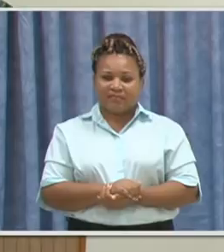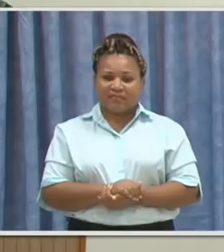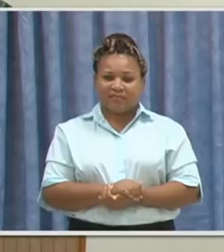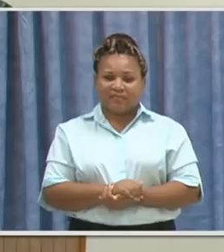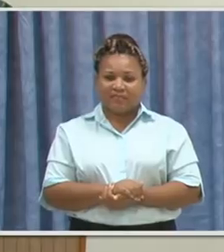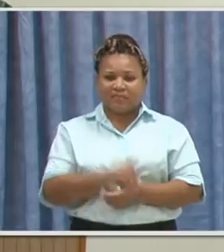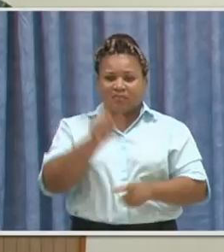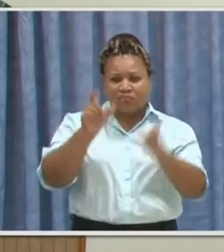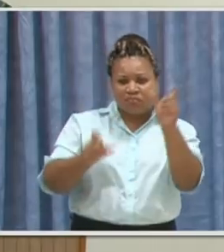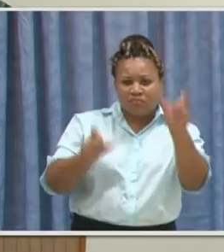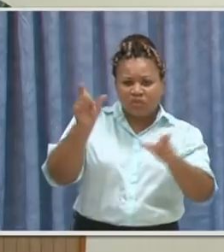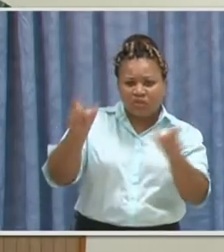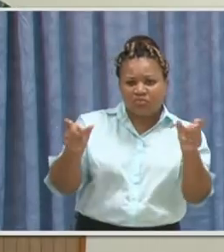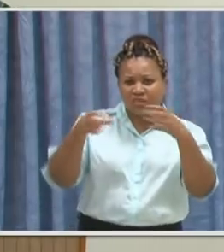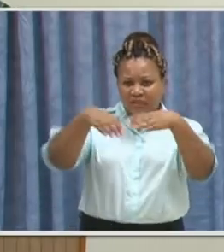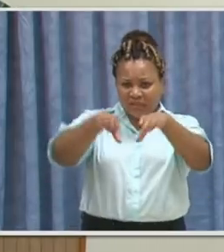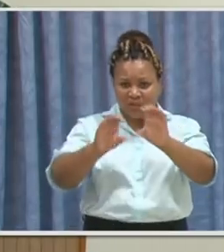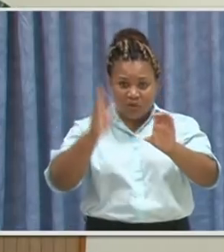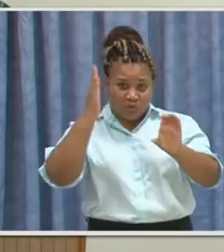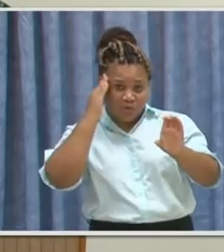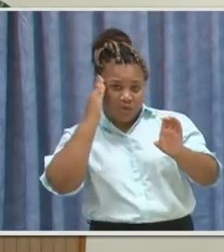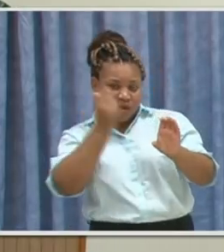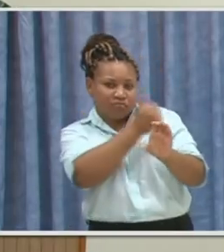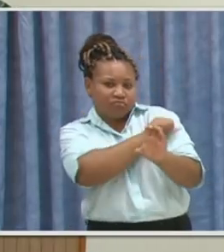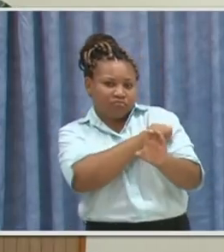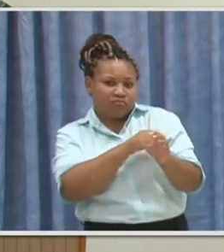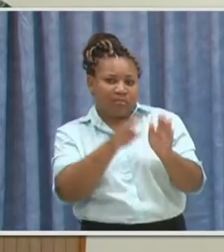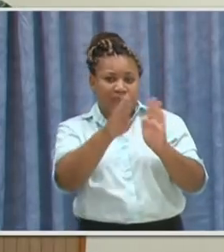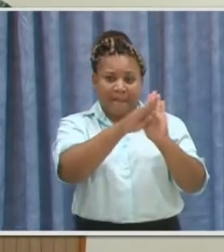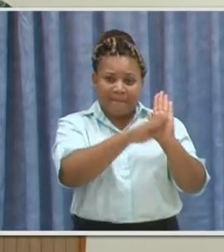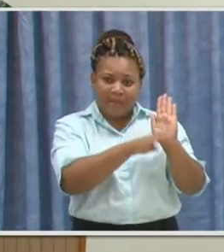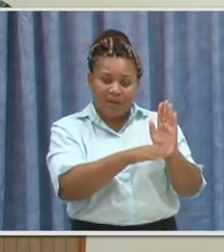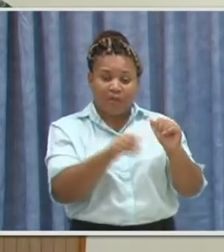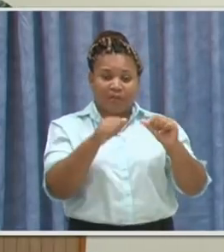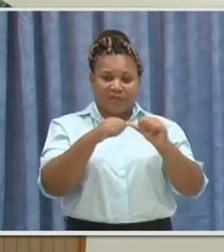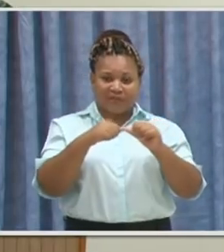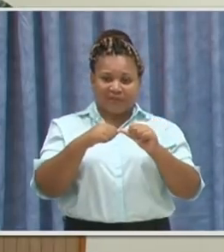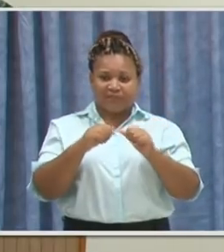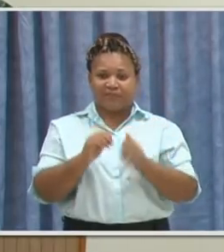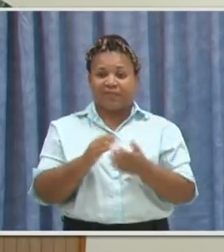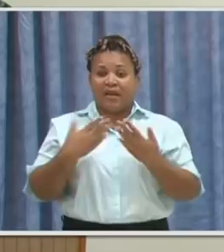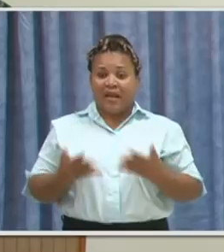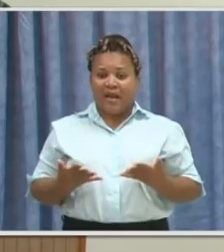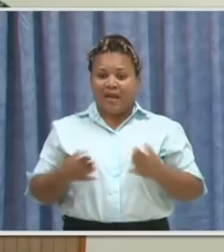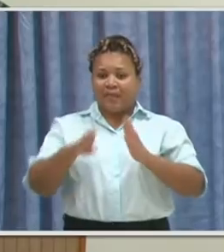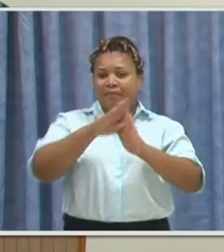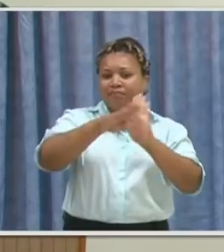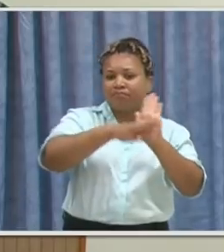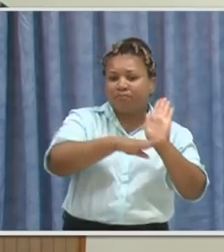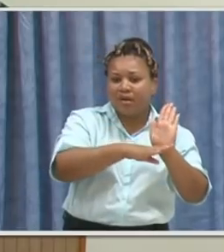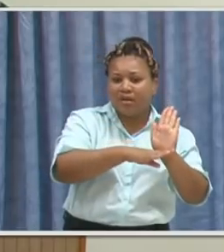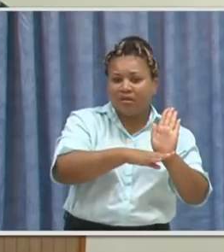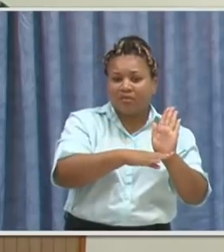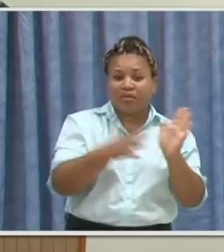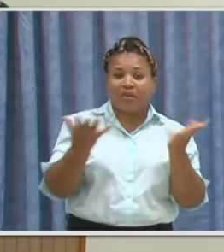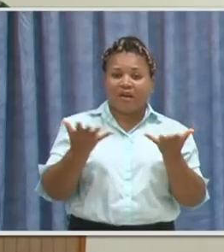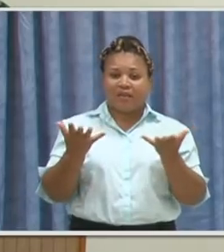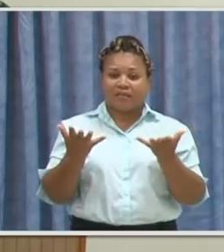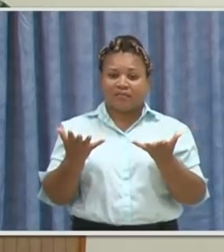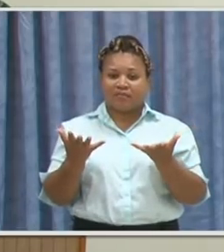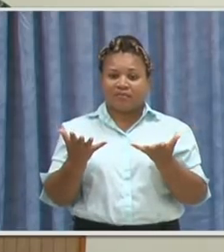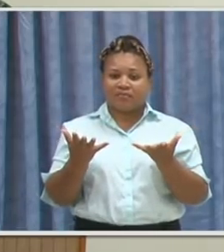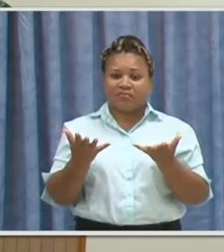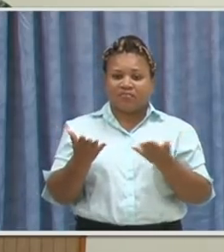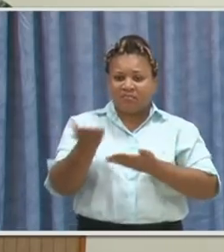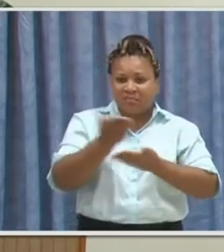le modèle, continuer à travailler sur la préparation pour si, en cas il arrive une situation qui va